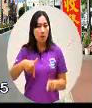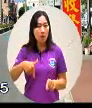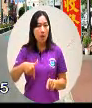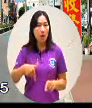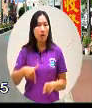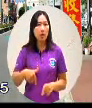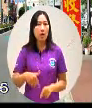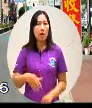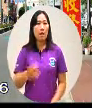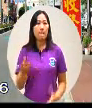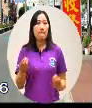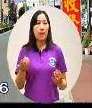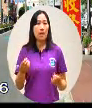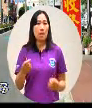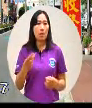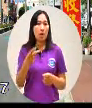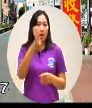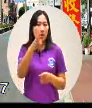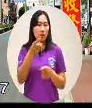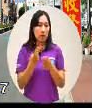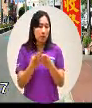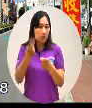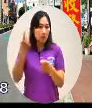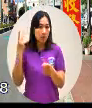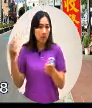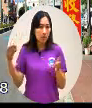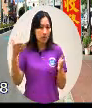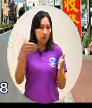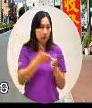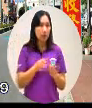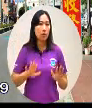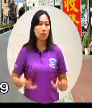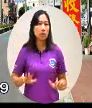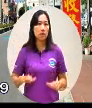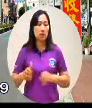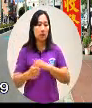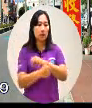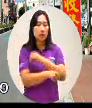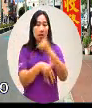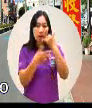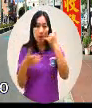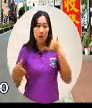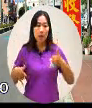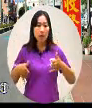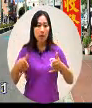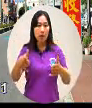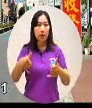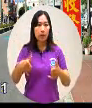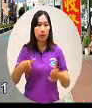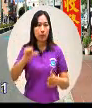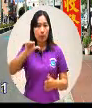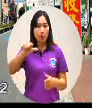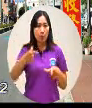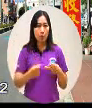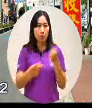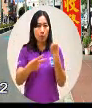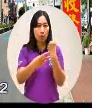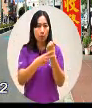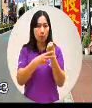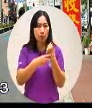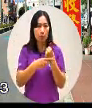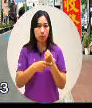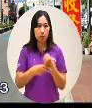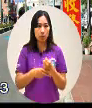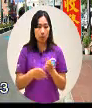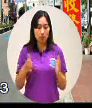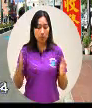看，这是拢两当前甲翕的呢，甲近沿海路五公里吼、哦，也够有这个电缆阿伯地下化的啦。哦，你